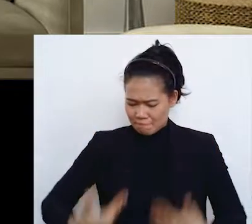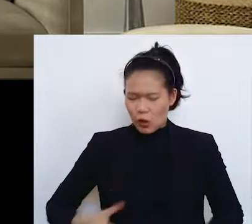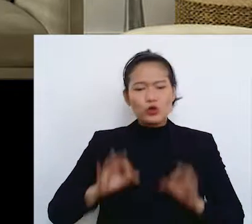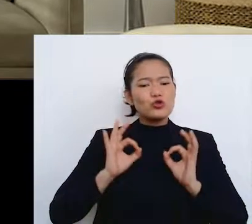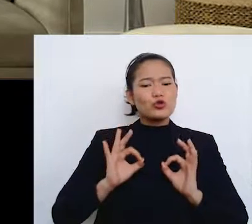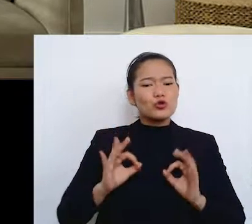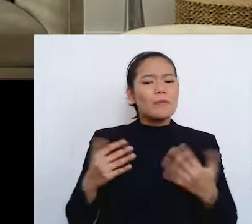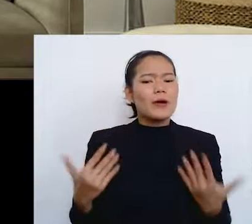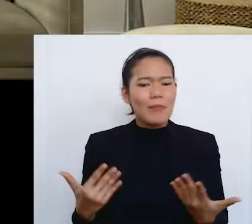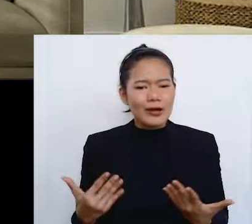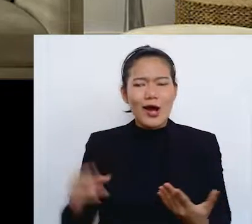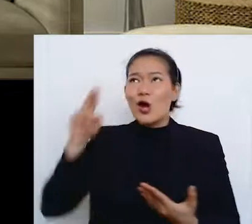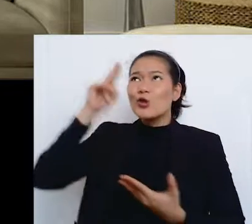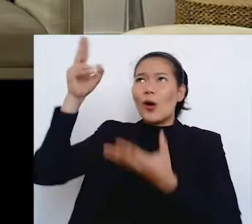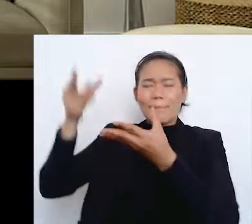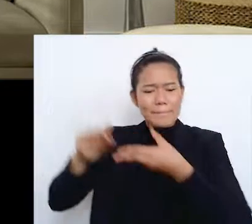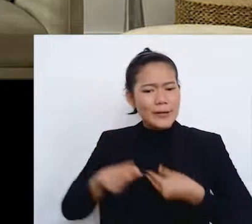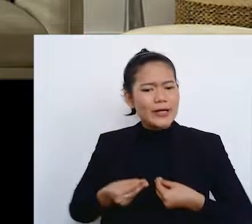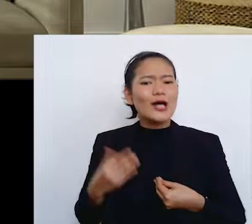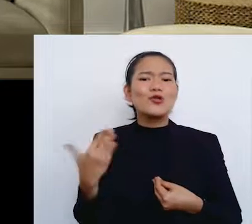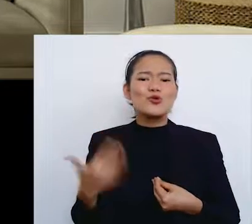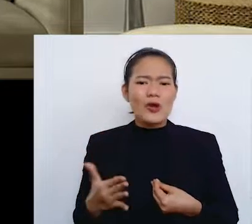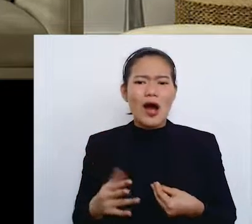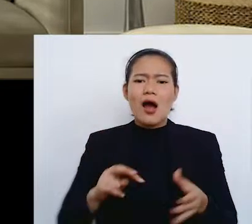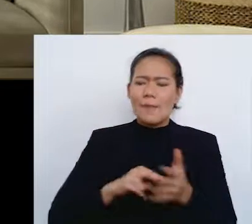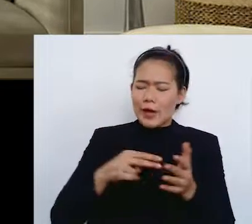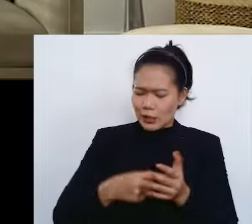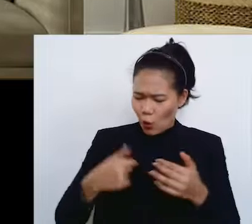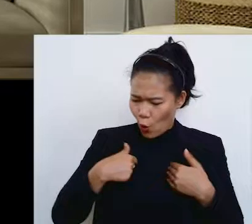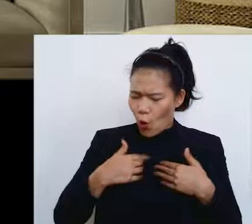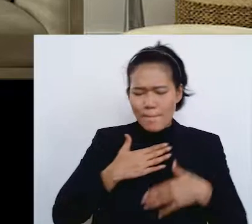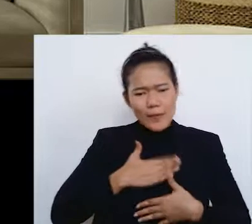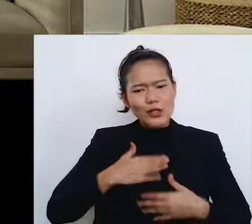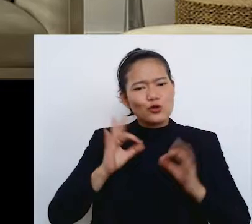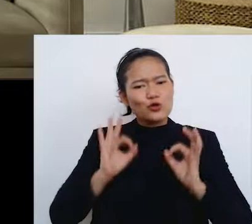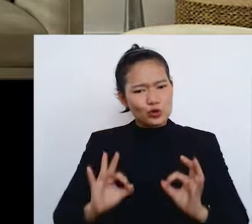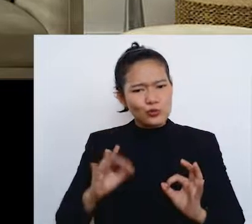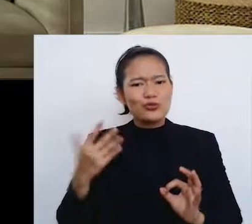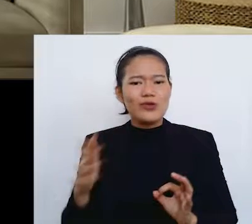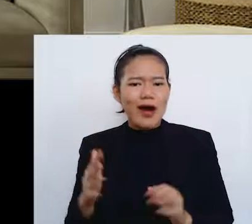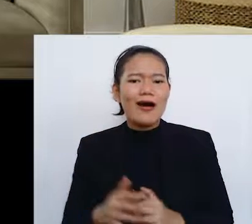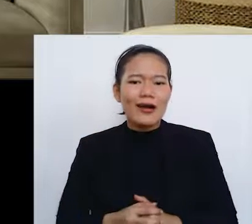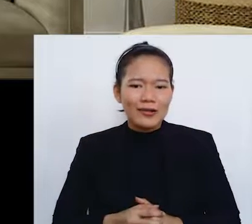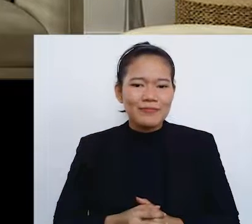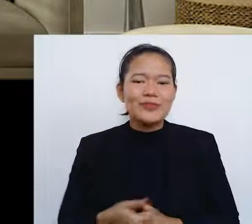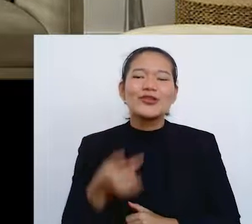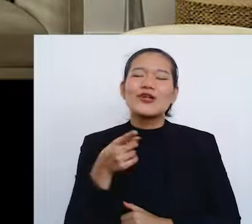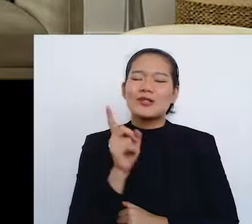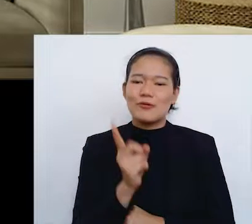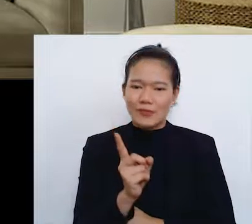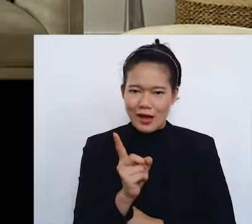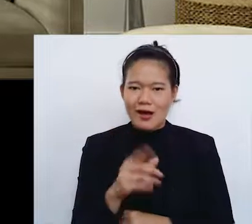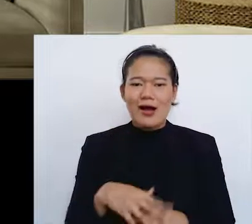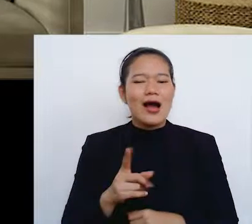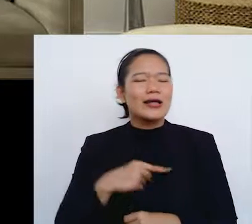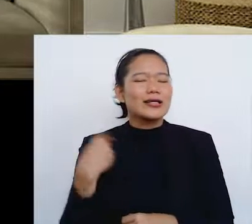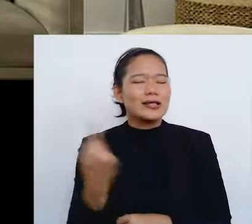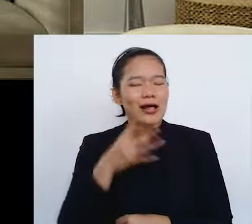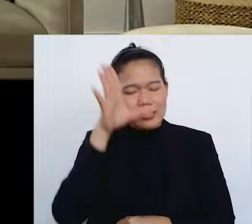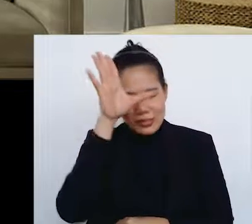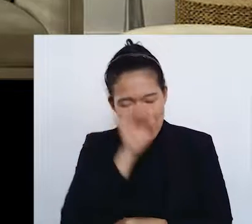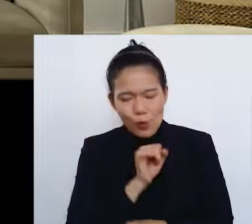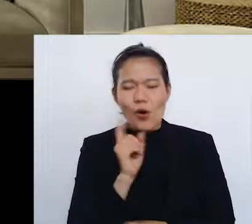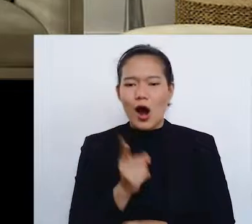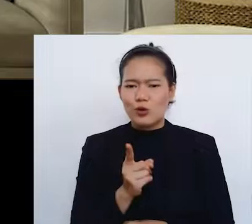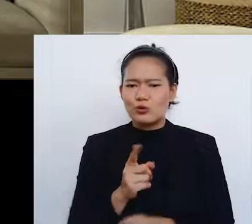diri dengan apa yang sudah Tuhan berikan di dalam kehidupan kita. Nah, oleh karena itulah kita